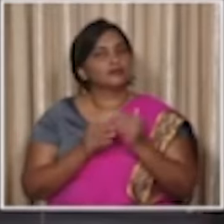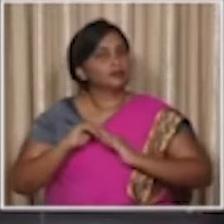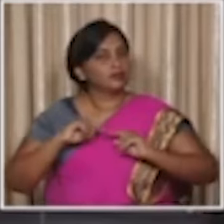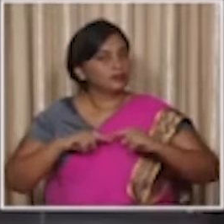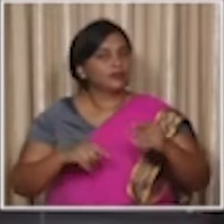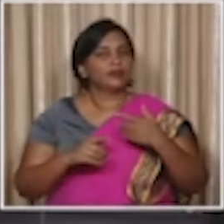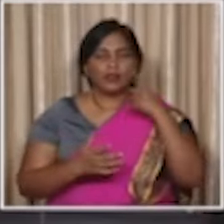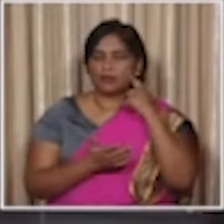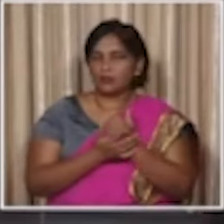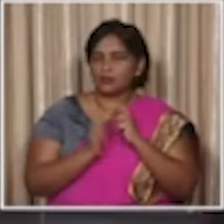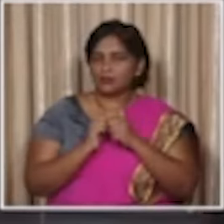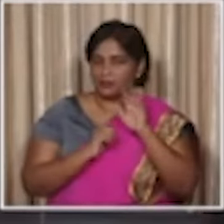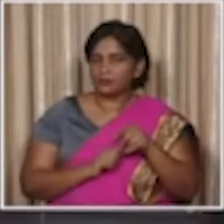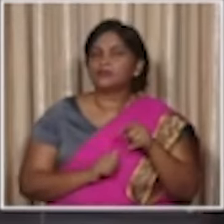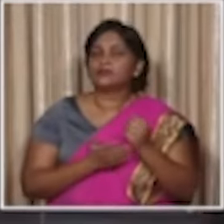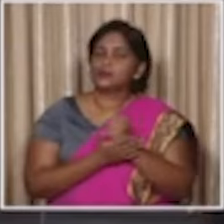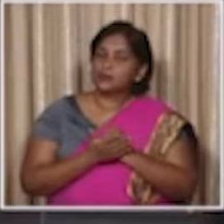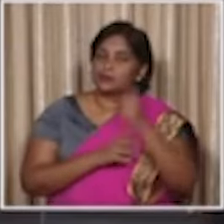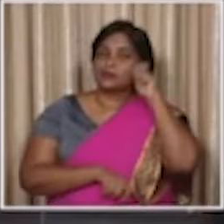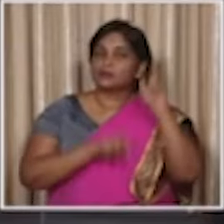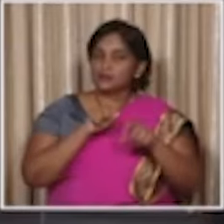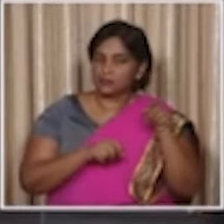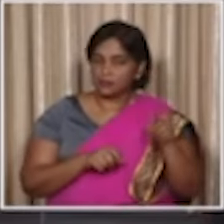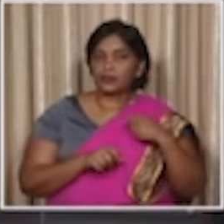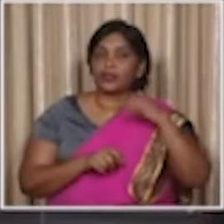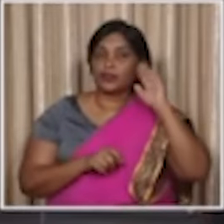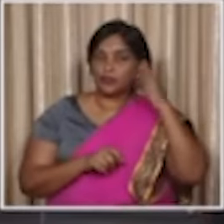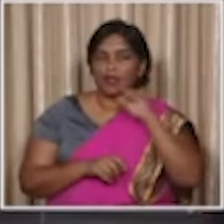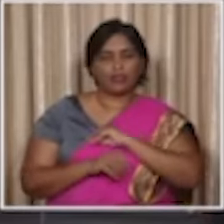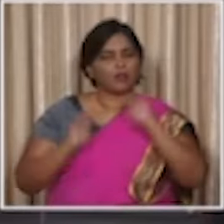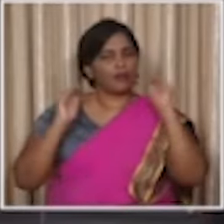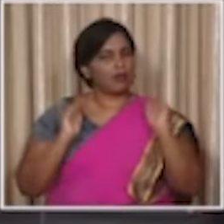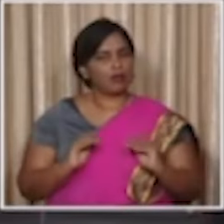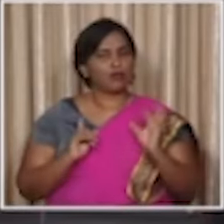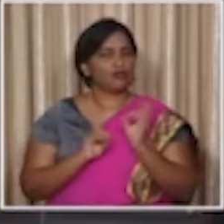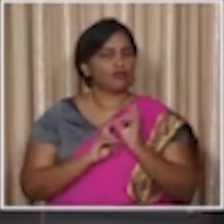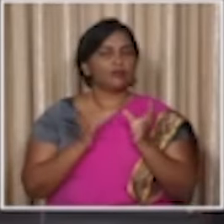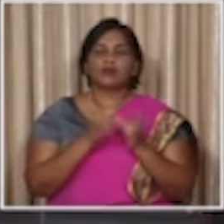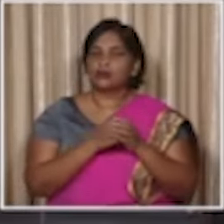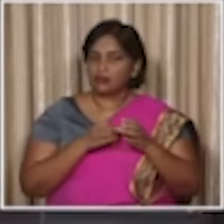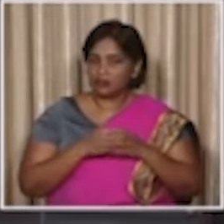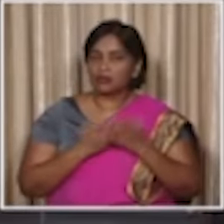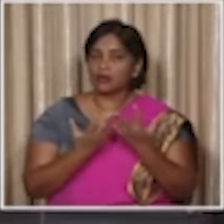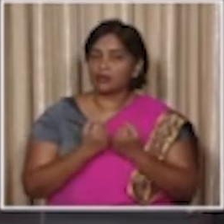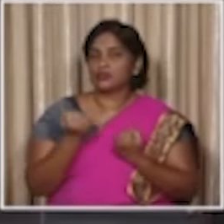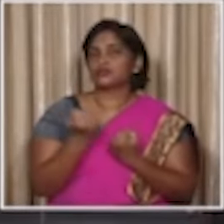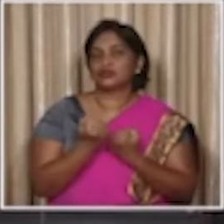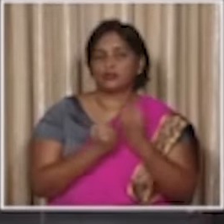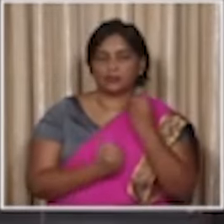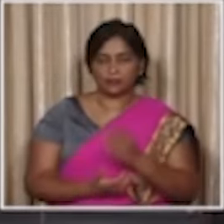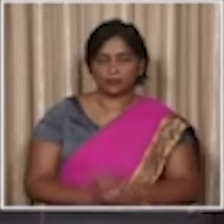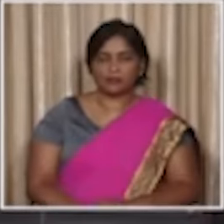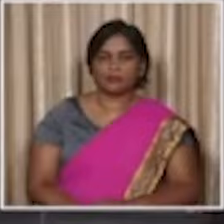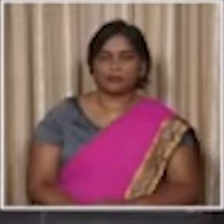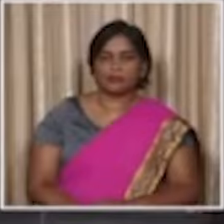තුළ අපහසුතාවයට පත් වෙච්ච සියලුම ජන කොට්ටාසවල විශේෂයෙන්ම අඩු ආදායම්ලාභී දිළිඳු කණ්ඩායම් වලට අවශ්‍ය සහයෝගය ලබා